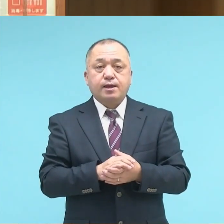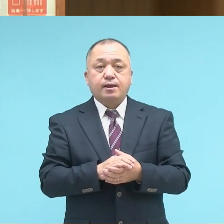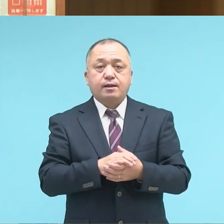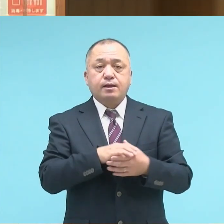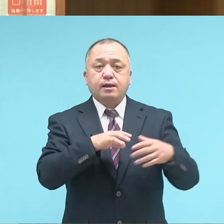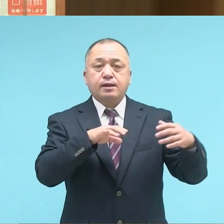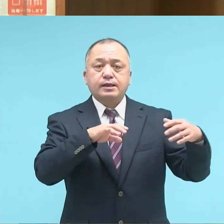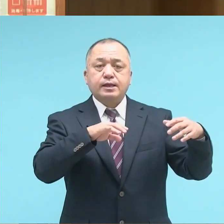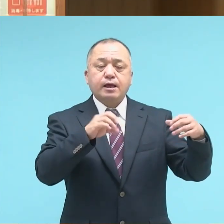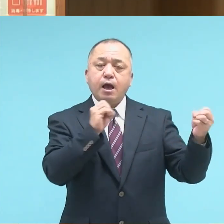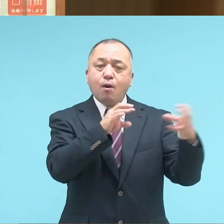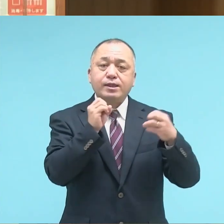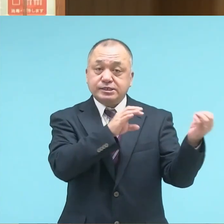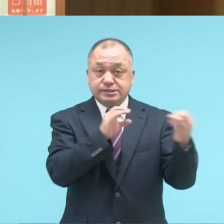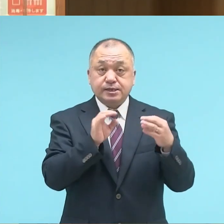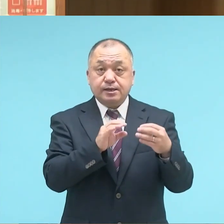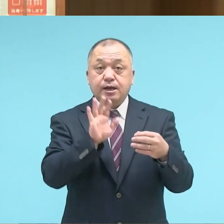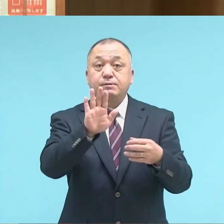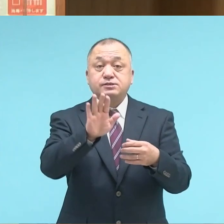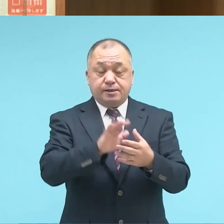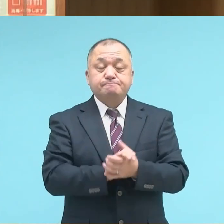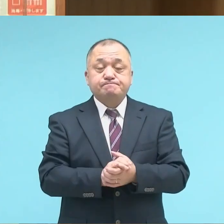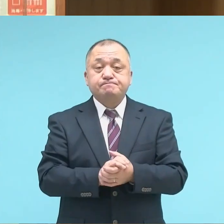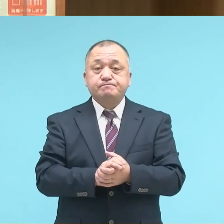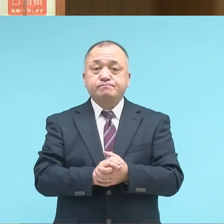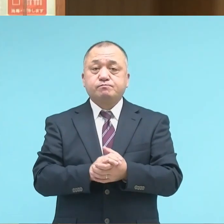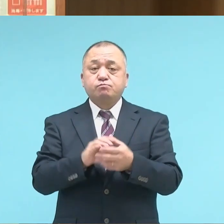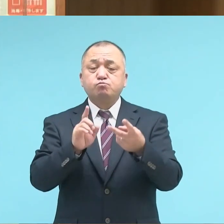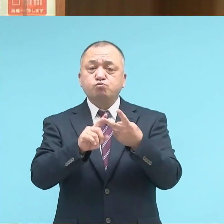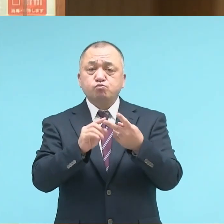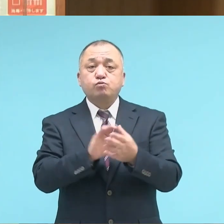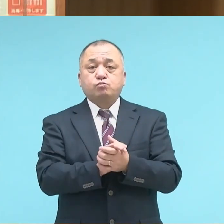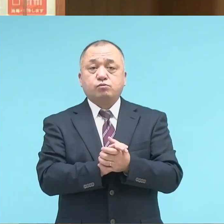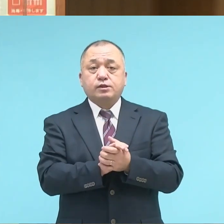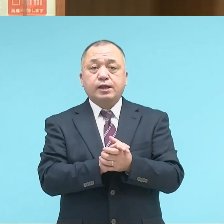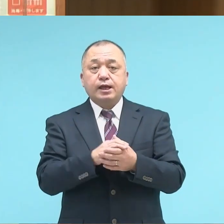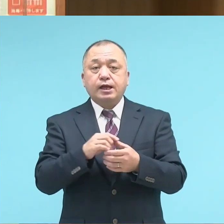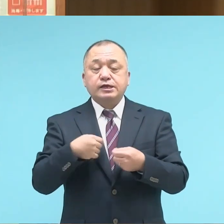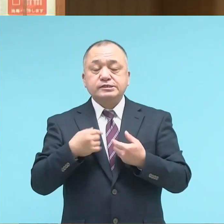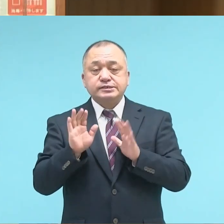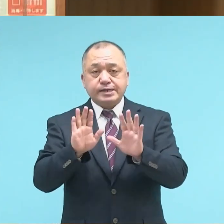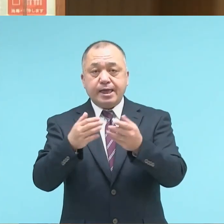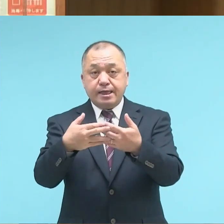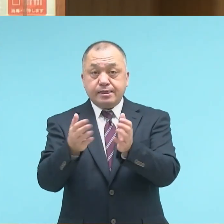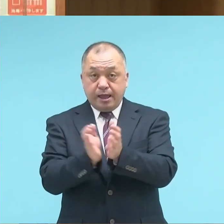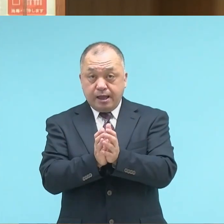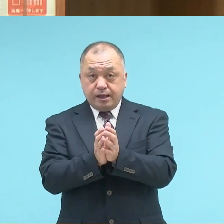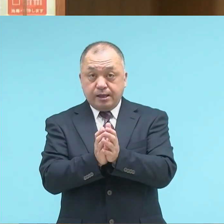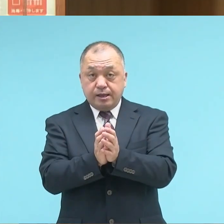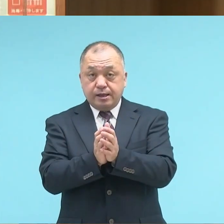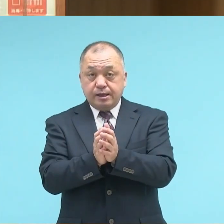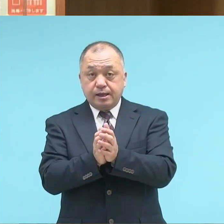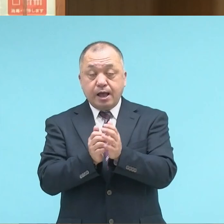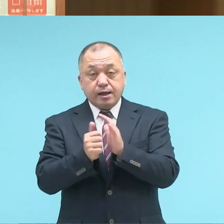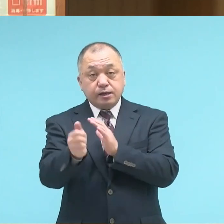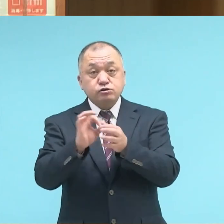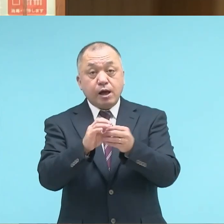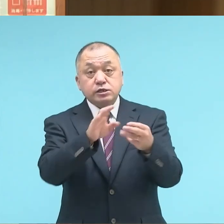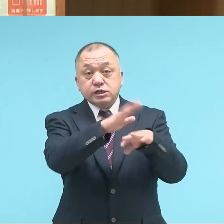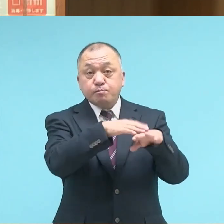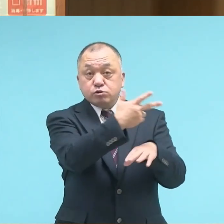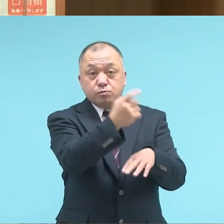ったということです。 もう一点、その自衛隊派遣で札幌への派遣も検討を指示していたということなんですけども、 はい、 その